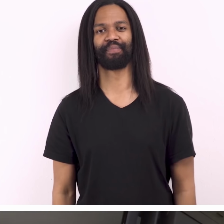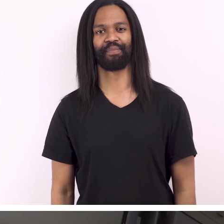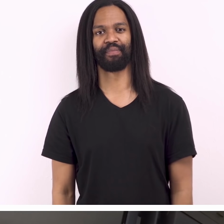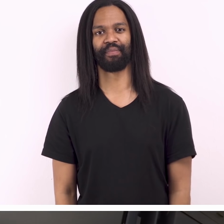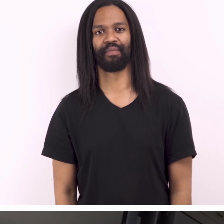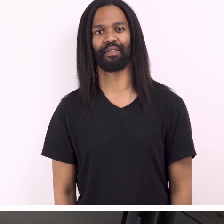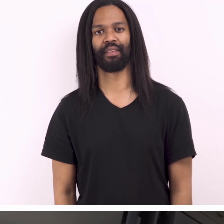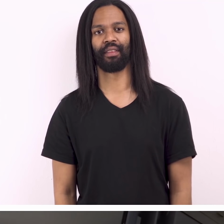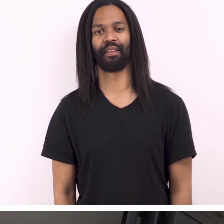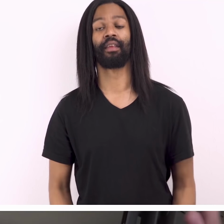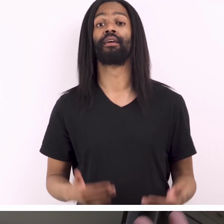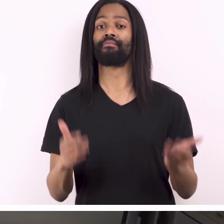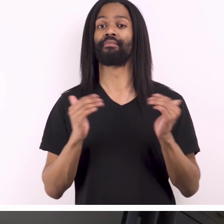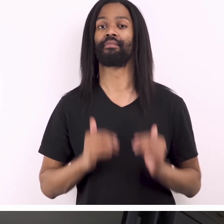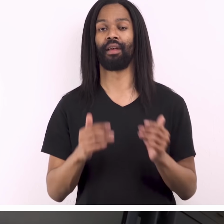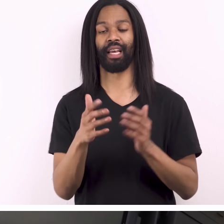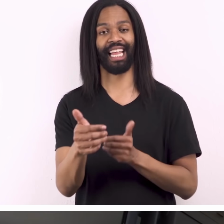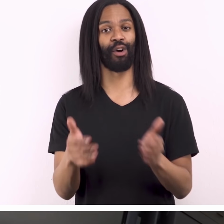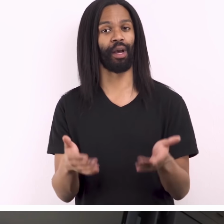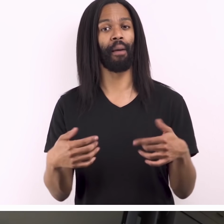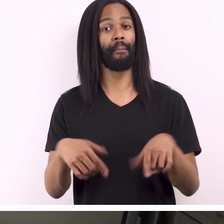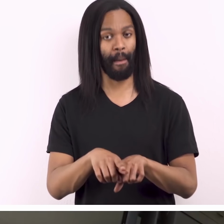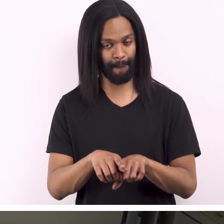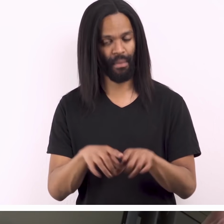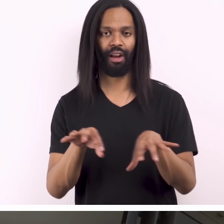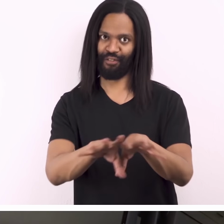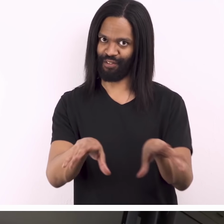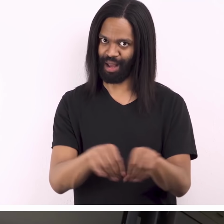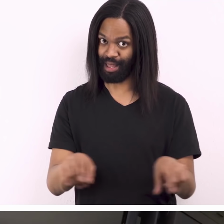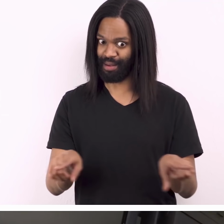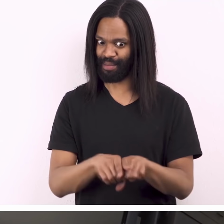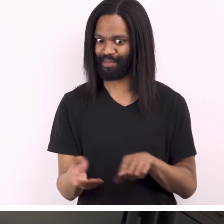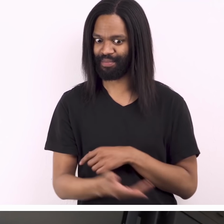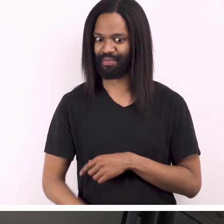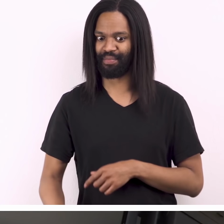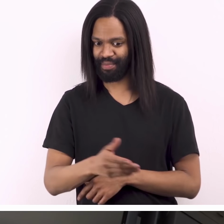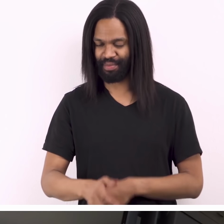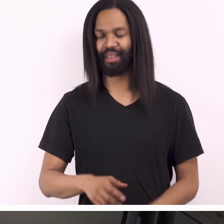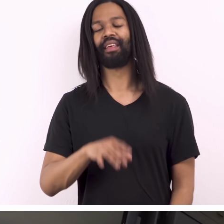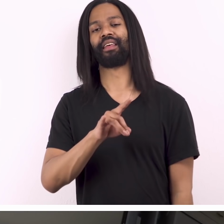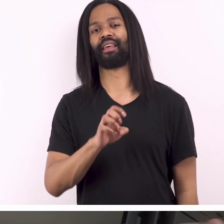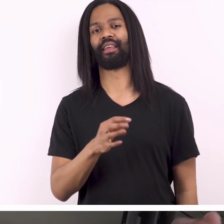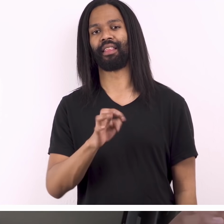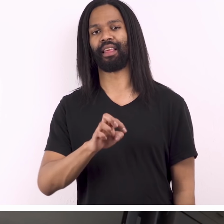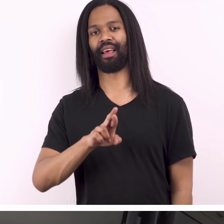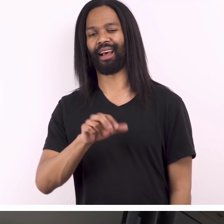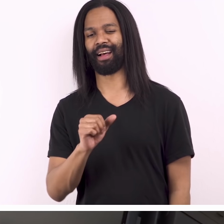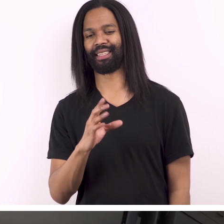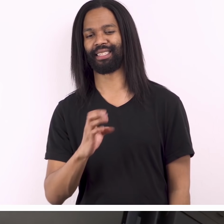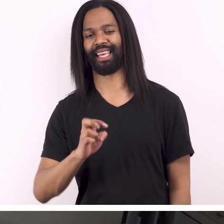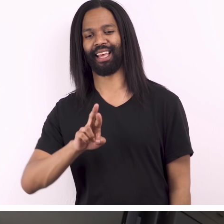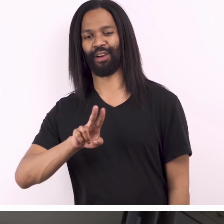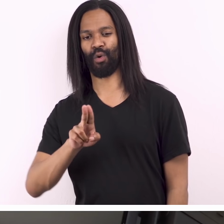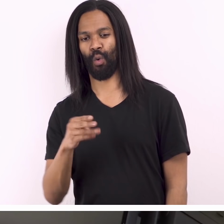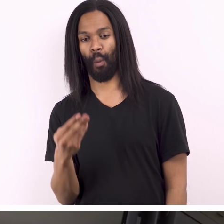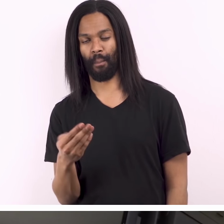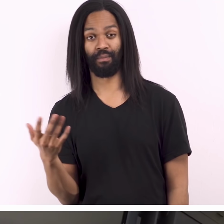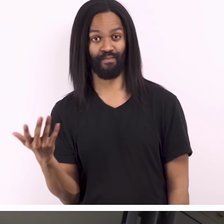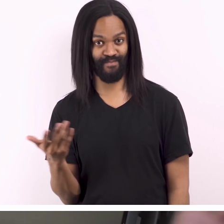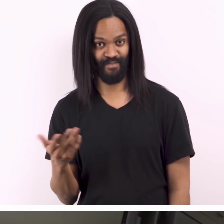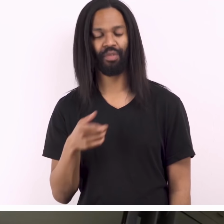dans la même catégorie et dans la même famille, puisque c'est la famille des Hederaceum, c'est notre fameux Brésil. Donc